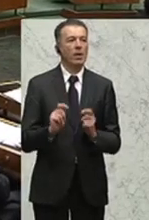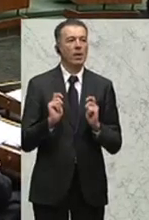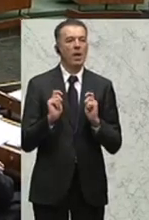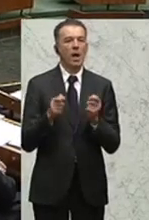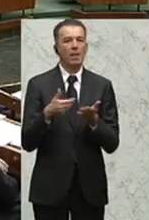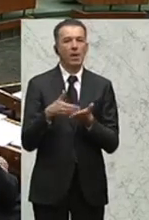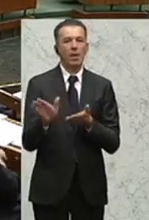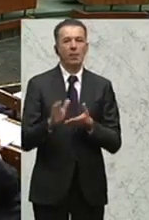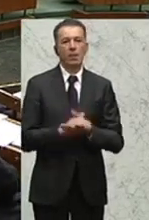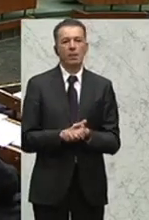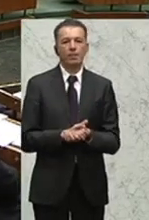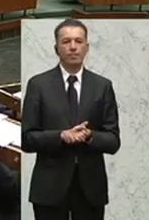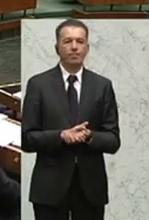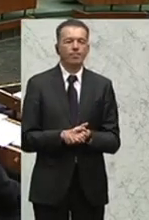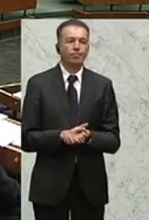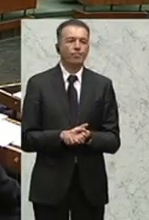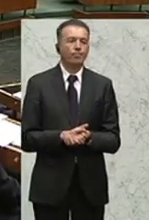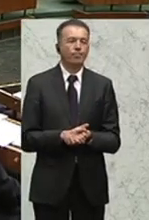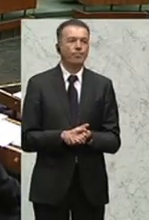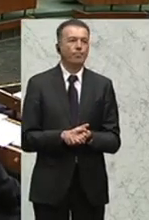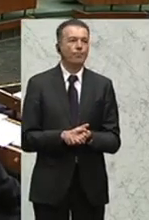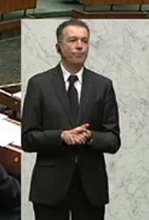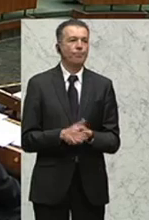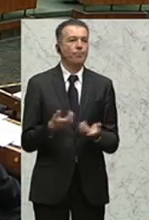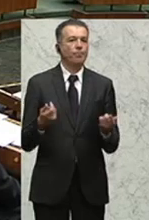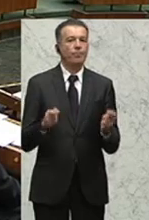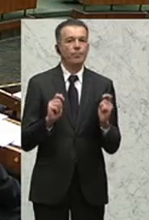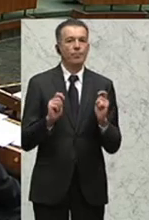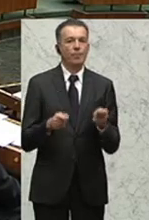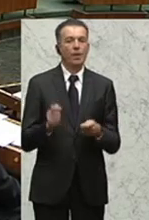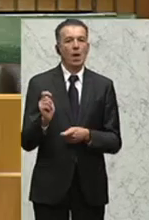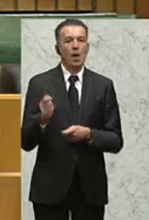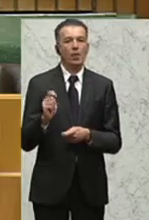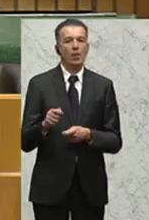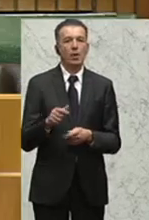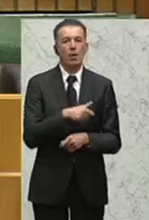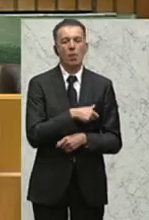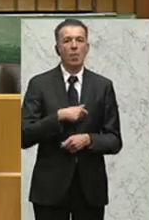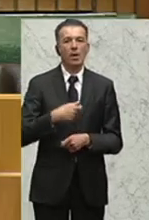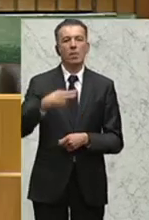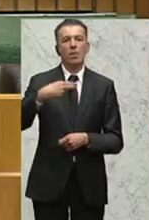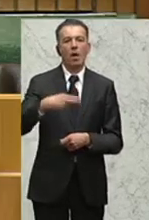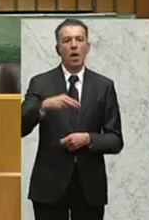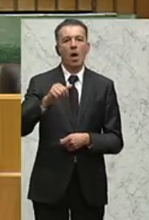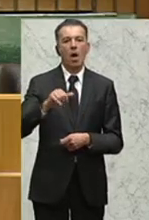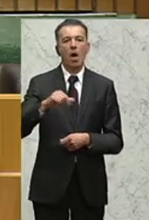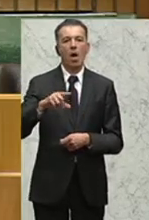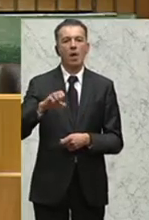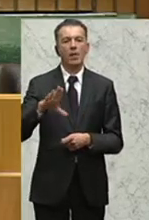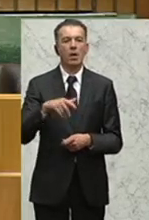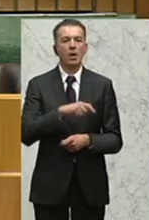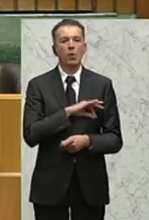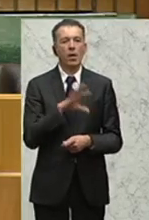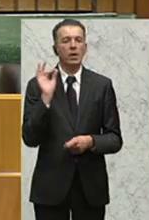Antrag ist abgelehnt Abstimmung über den Entschließungsantrag der Abgeordneten Magister Heider Kolleginnen und